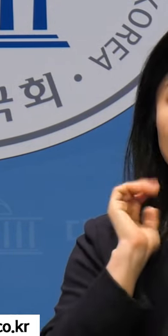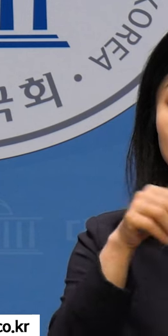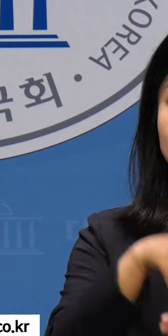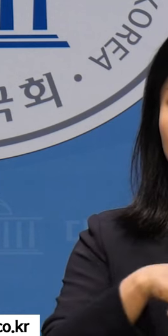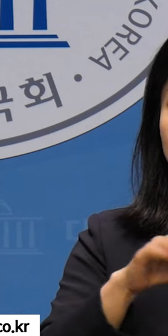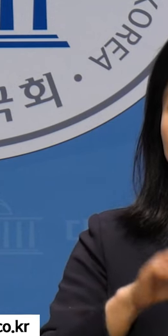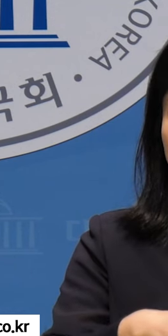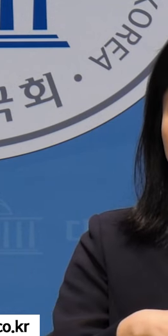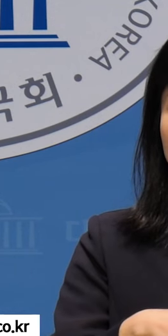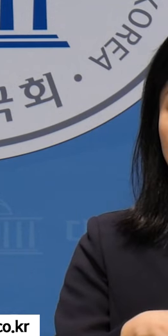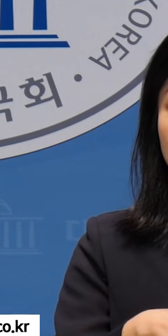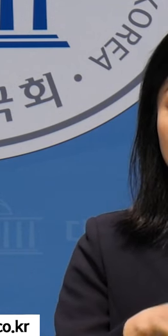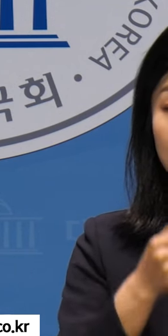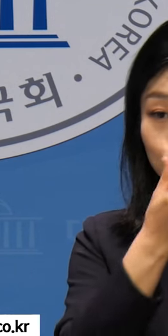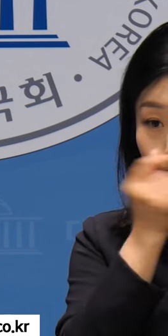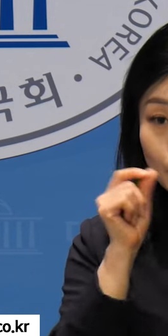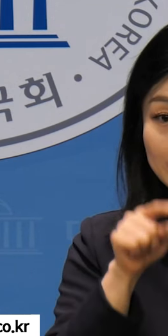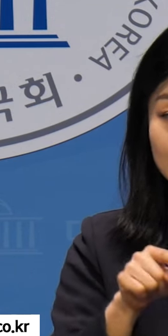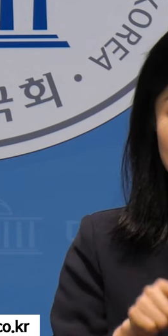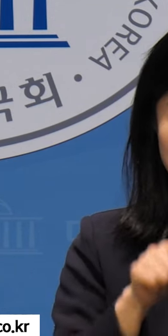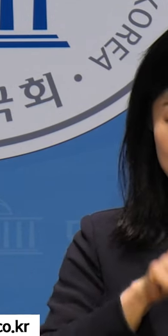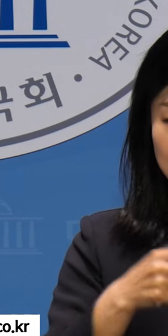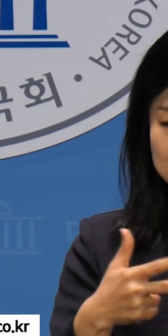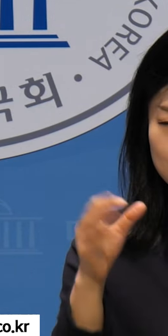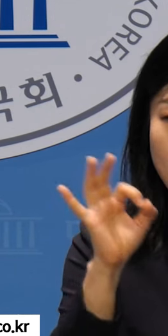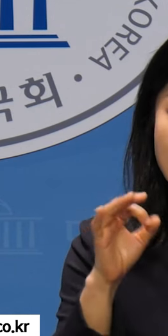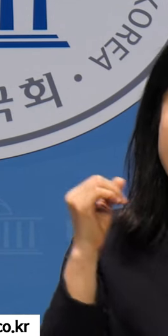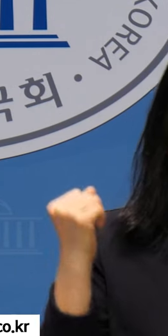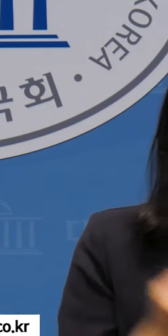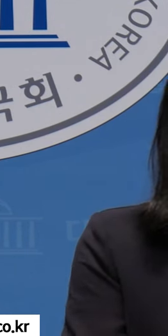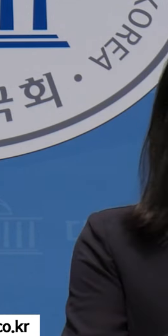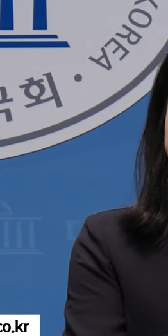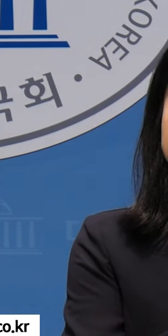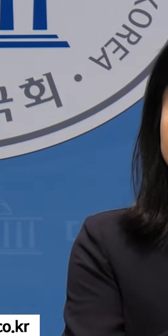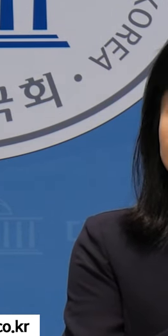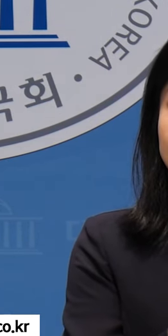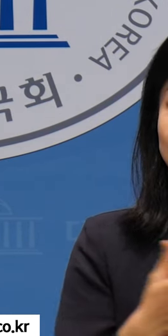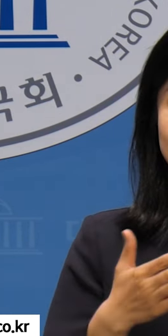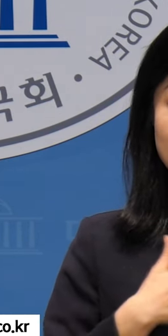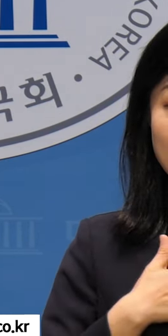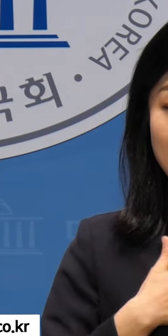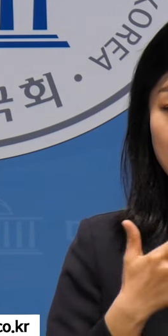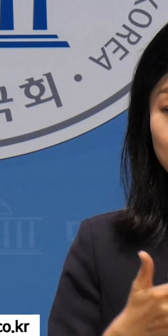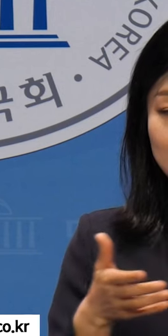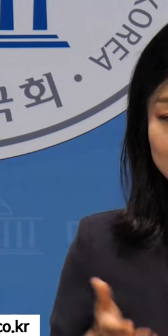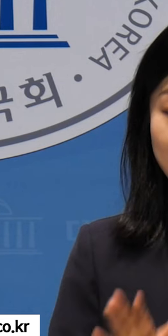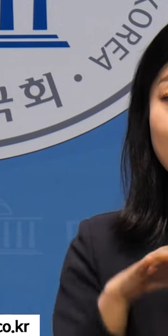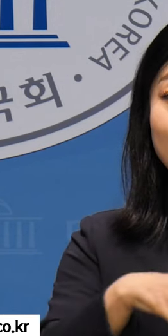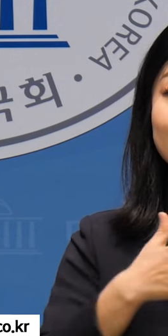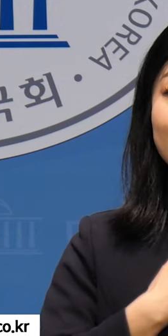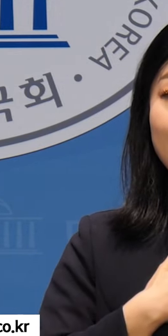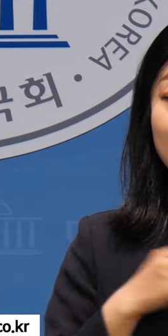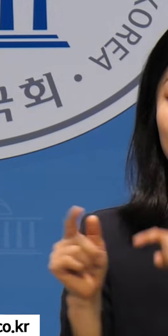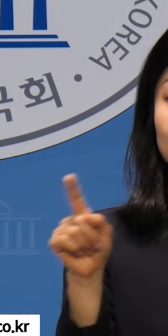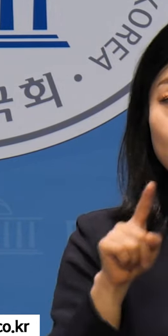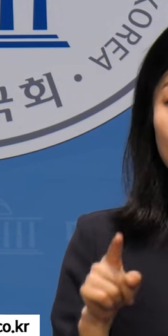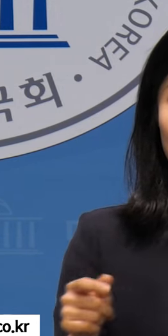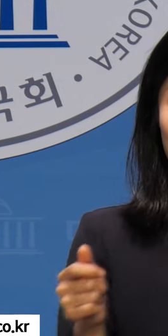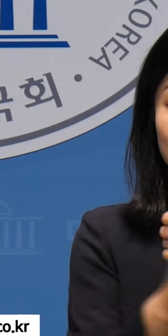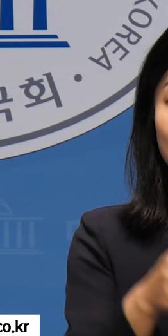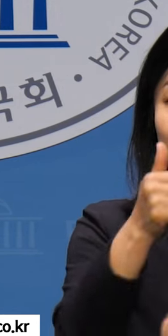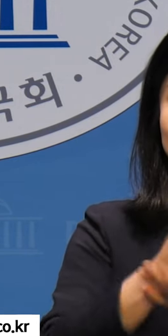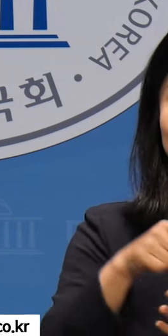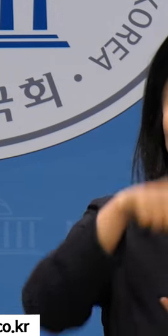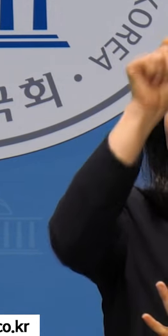때 부족했던 0.7%, 영남권 출신인 저 노성철의 전국 청년위원장